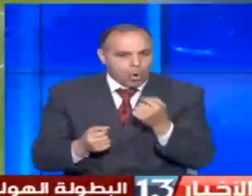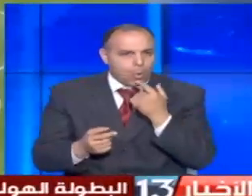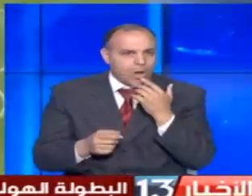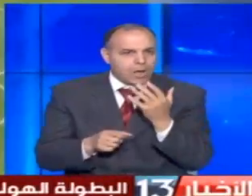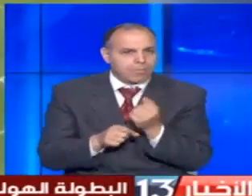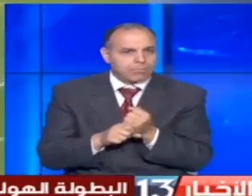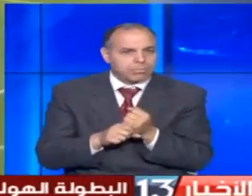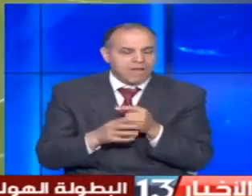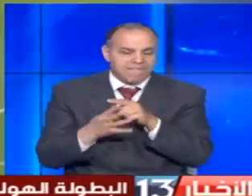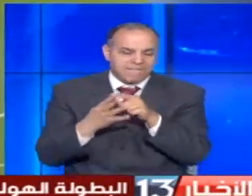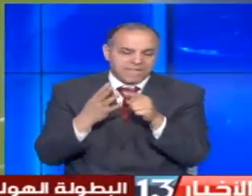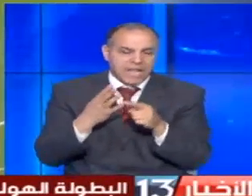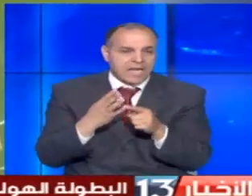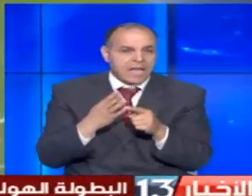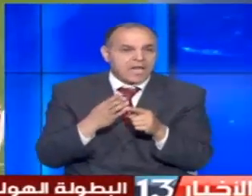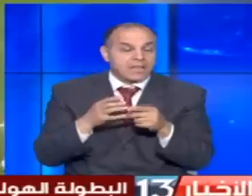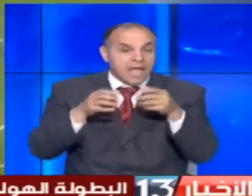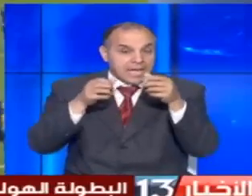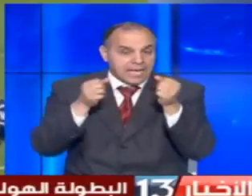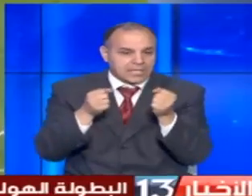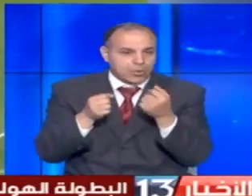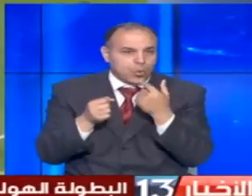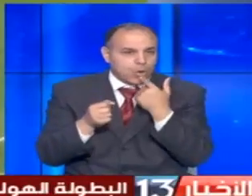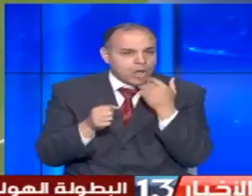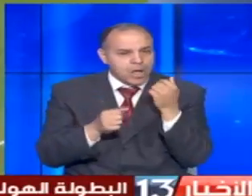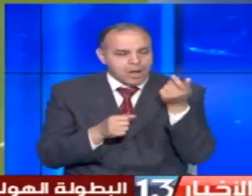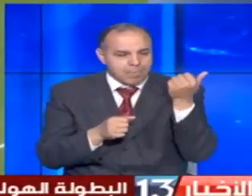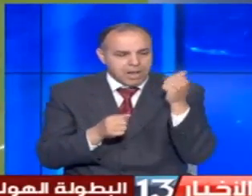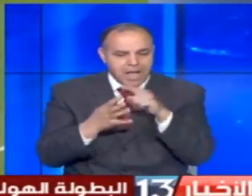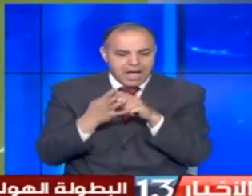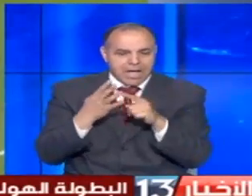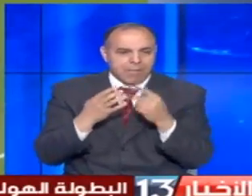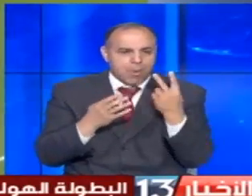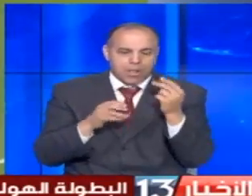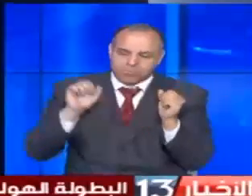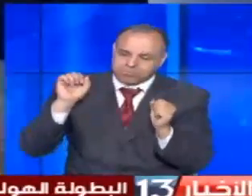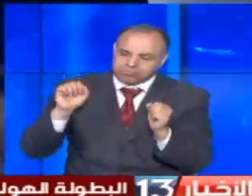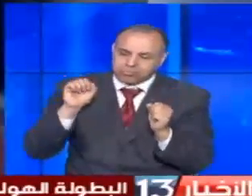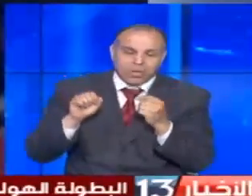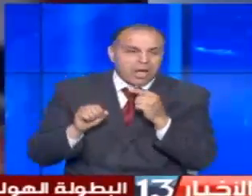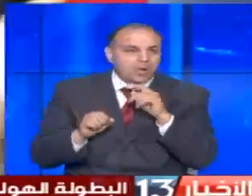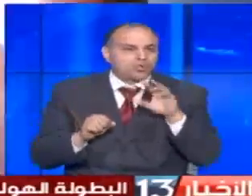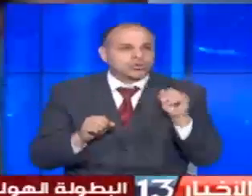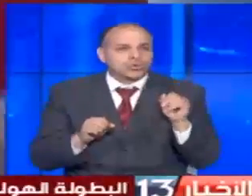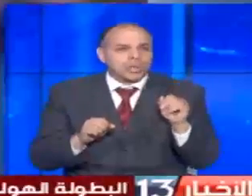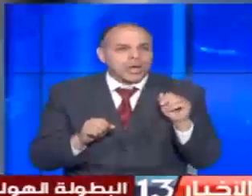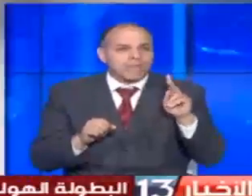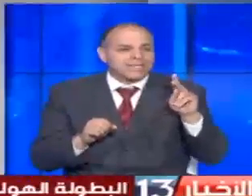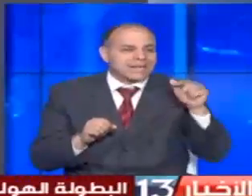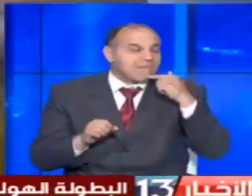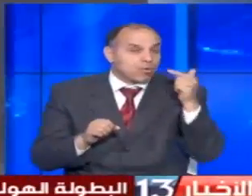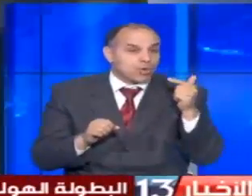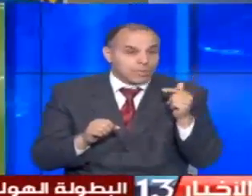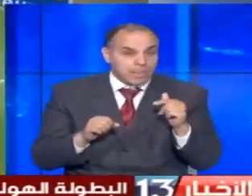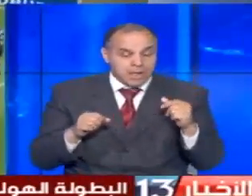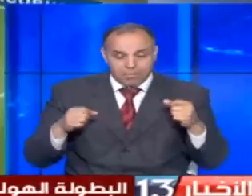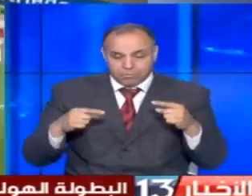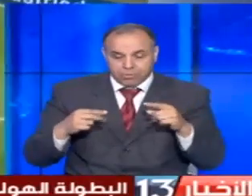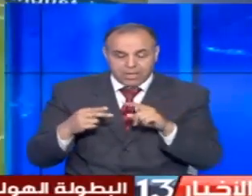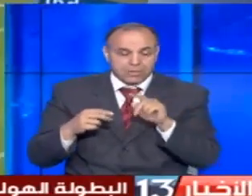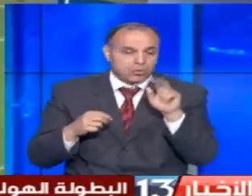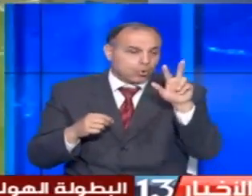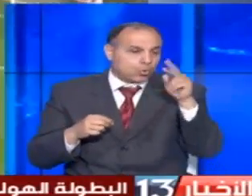للمربع الذهبي من امجد الكؤوس كان قد تغلب برباعيه مقابل هدفين على ضيف فيتيس ارنهايم في مستهل الجوله